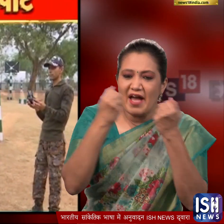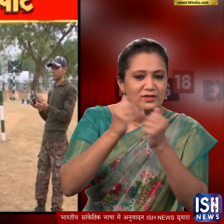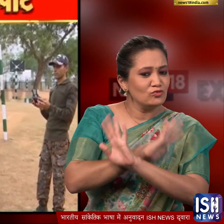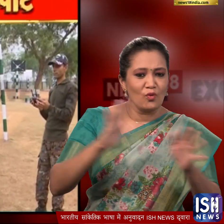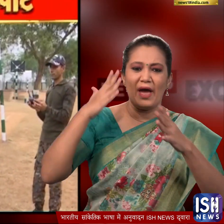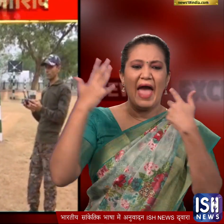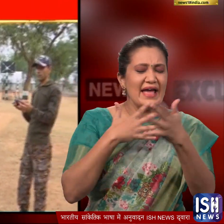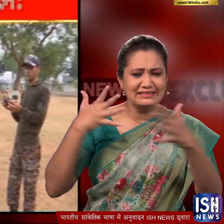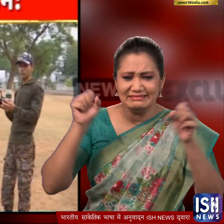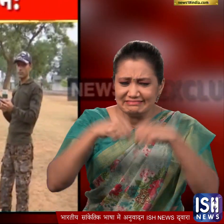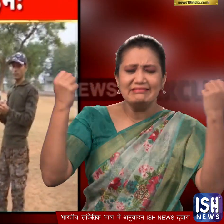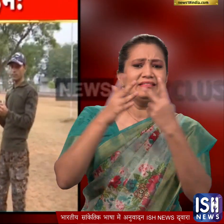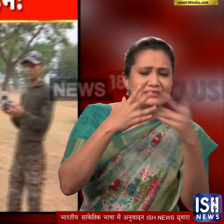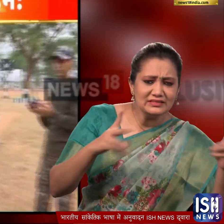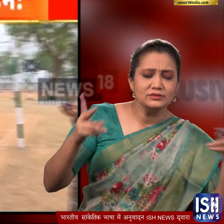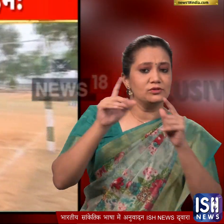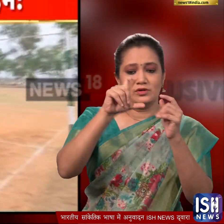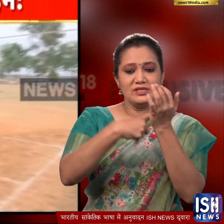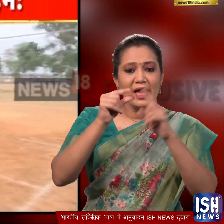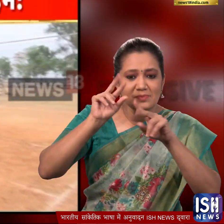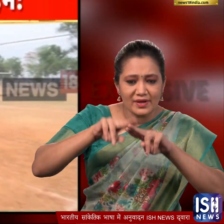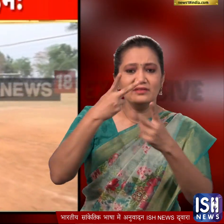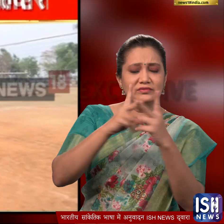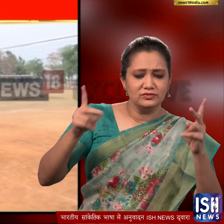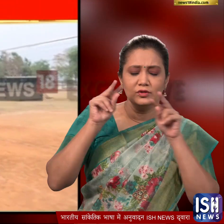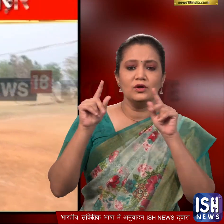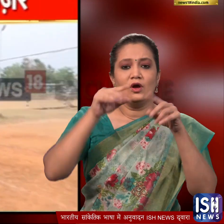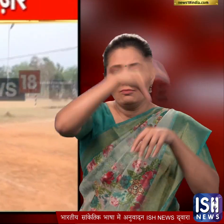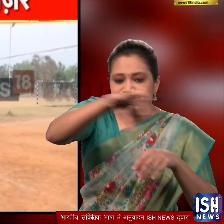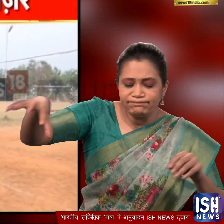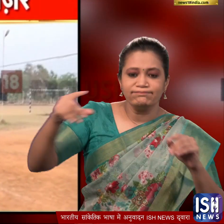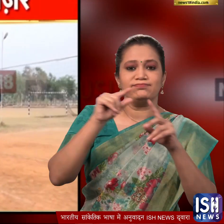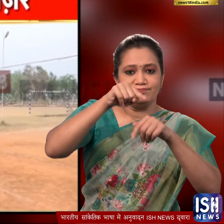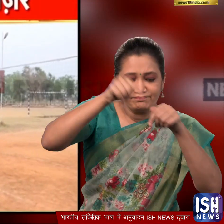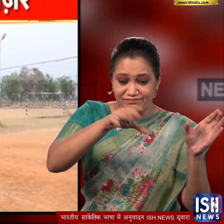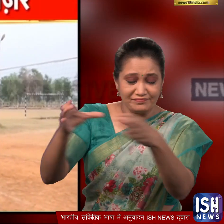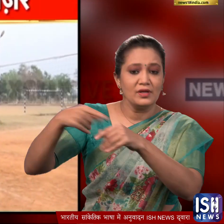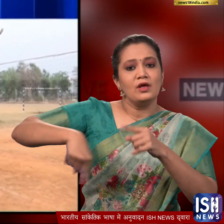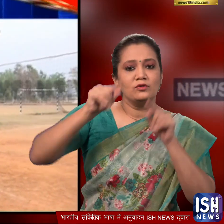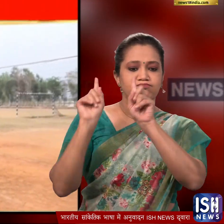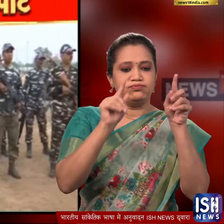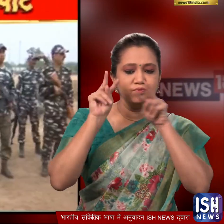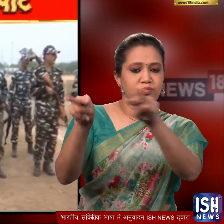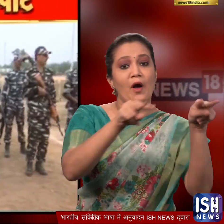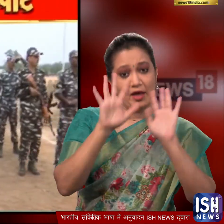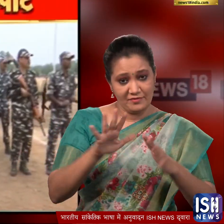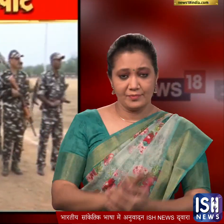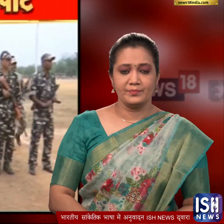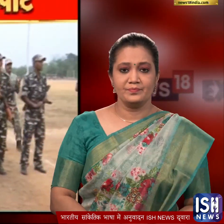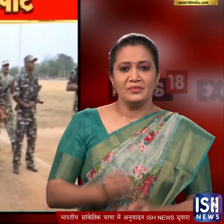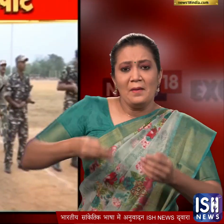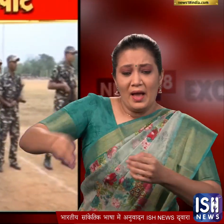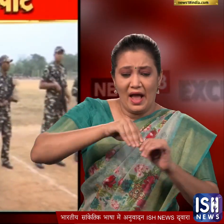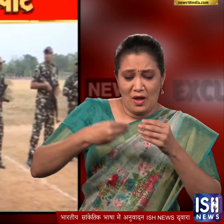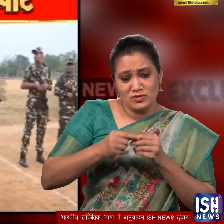मुक्त बनाने के लिए इस बार सीआरपीएफ जो पोलिंग बूथ हैं उनकी रखवाली ड्रोन कैमरों से करेगी। बंगाल चुनाव